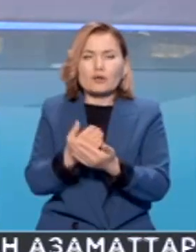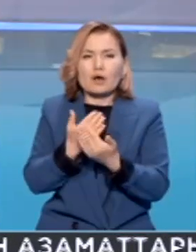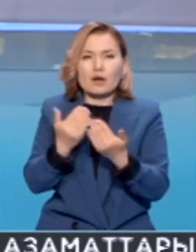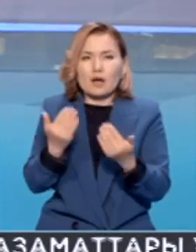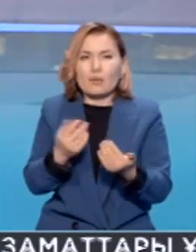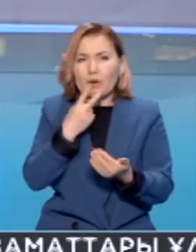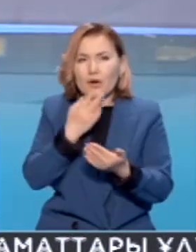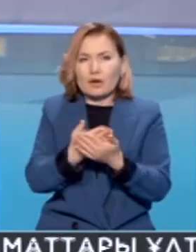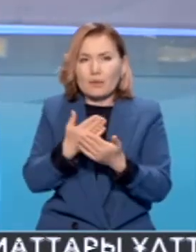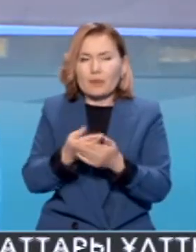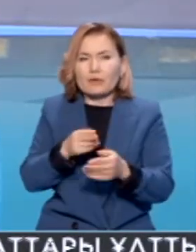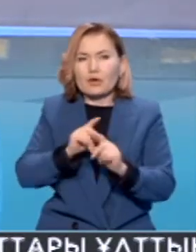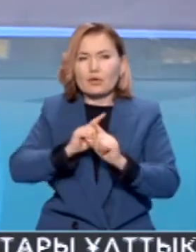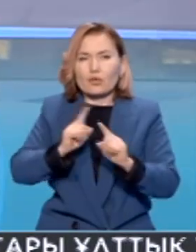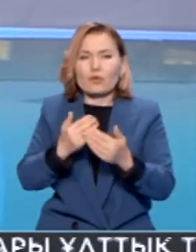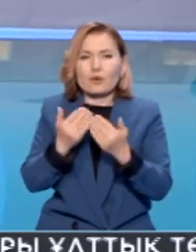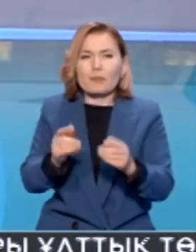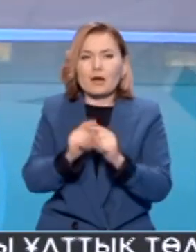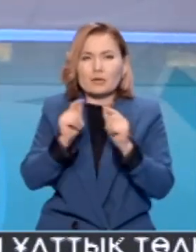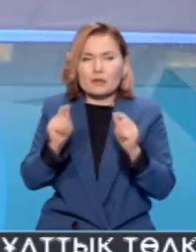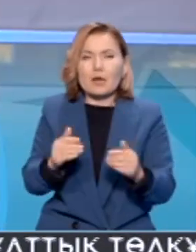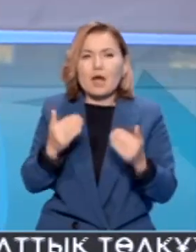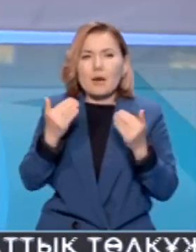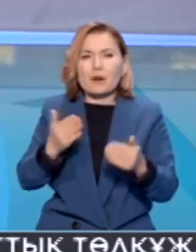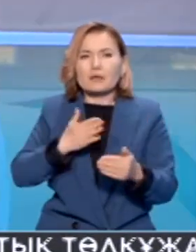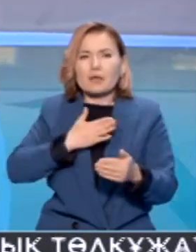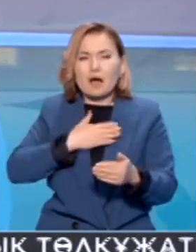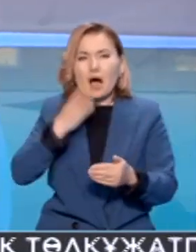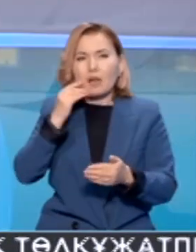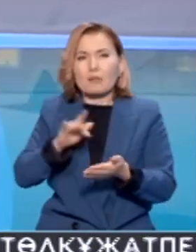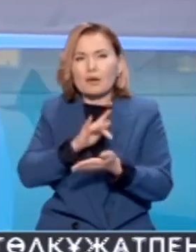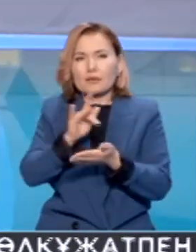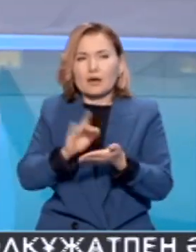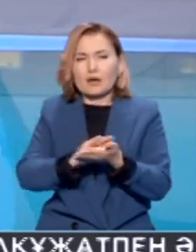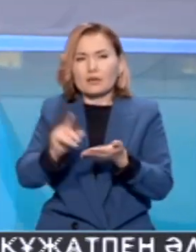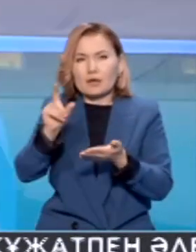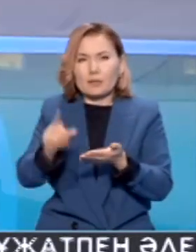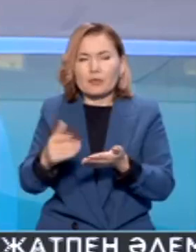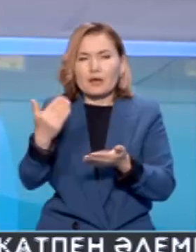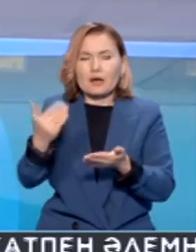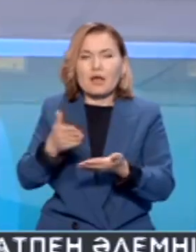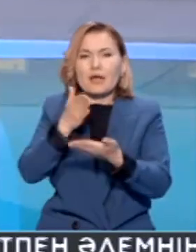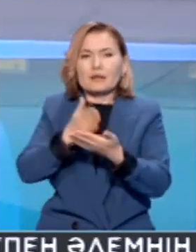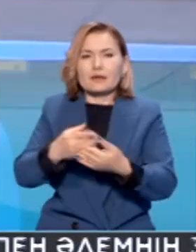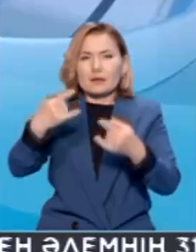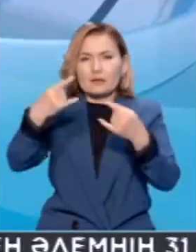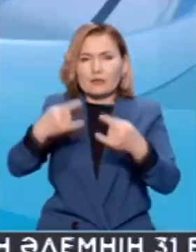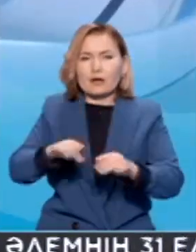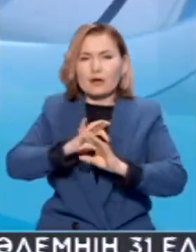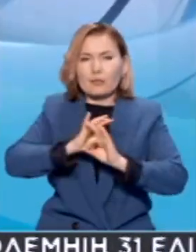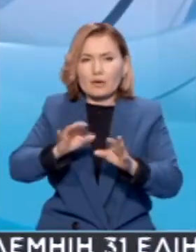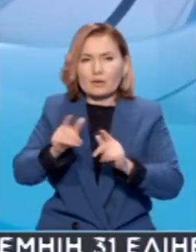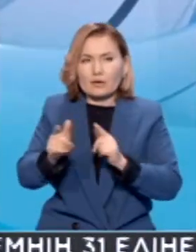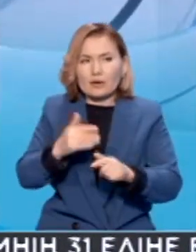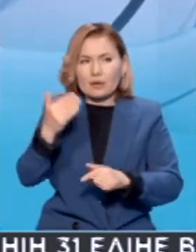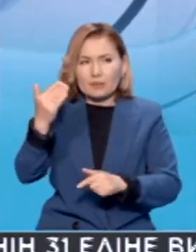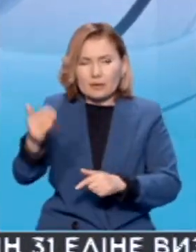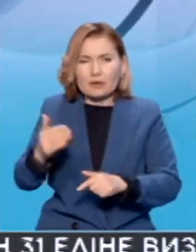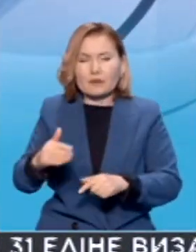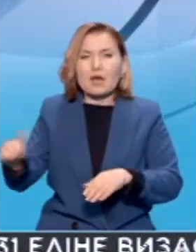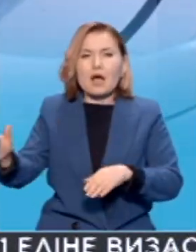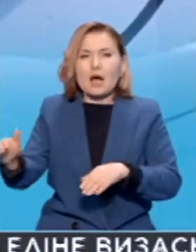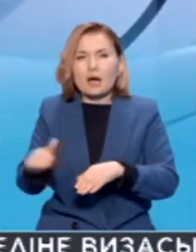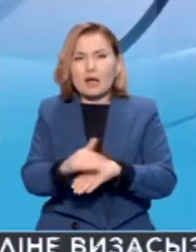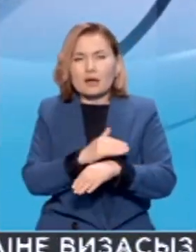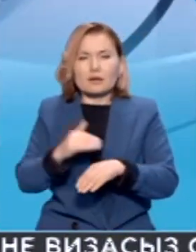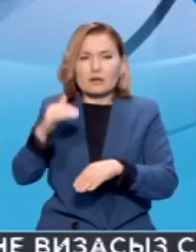ұсынылып, бірнеше ерекше көрме ашылды. Қазір бізбен Алматыдан әріптесім Қуан Нұрақын тікелей байланысқа шығып тұр. Қуан,